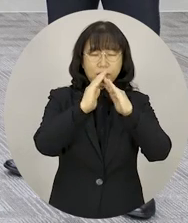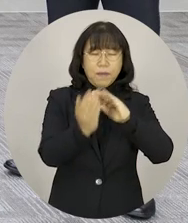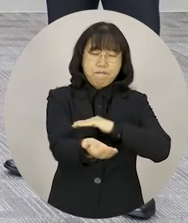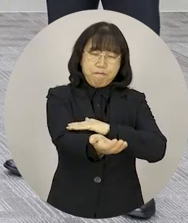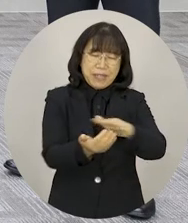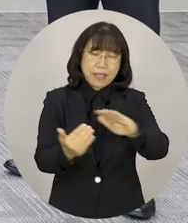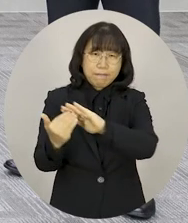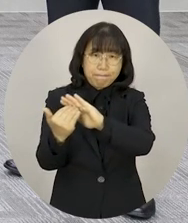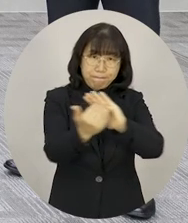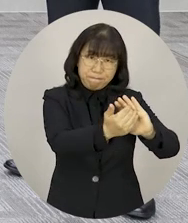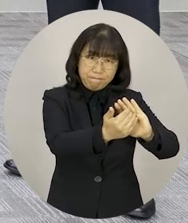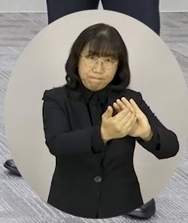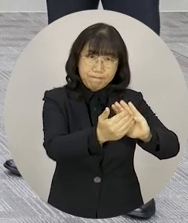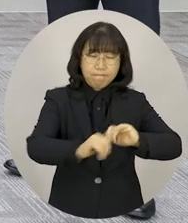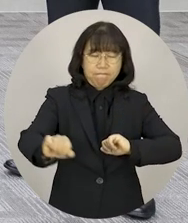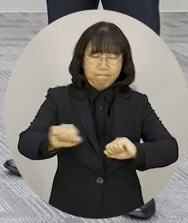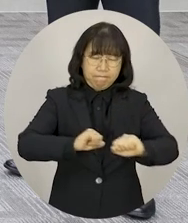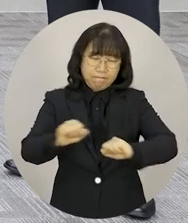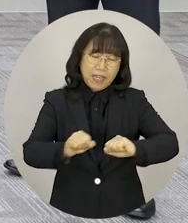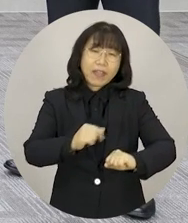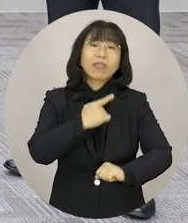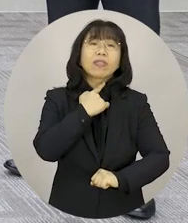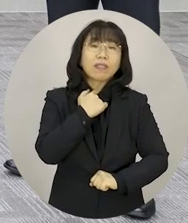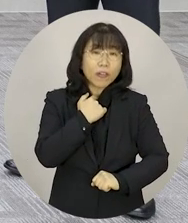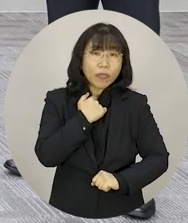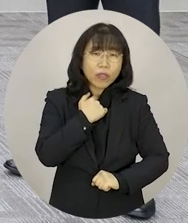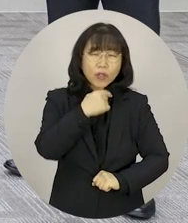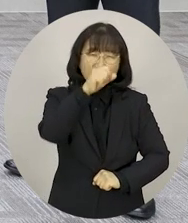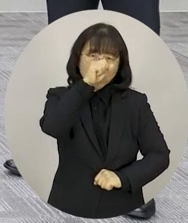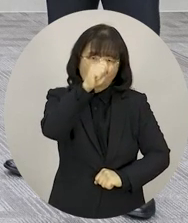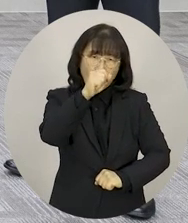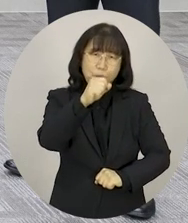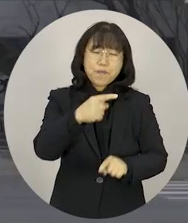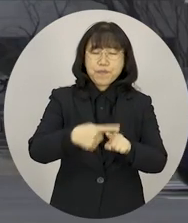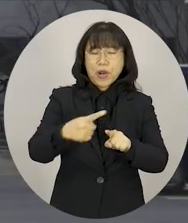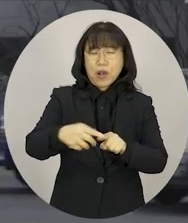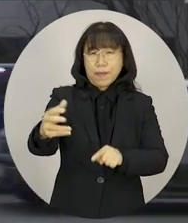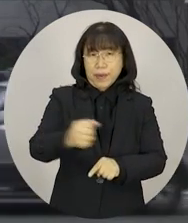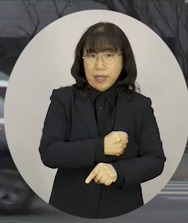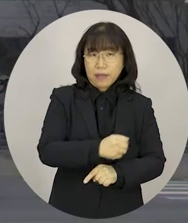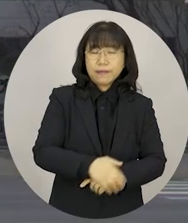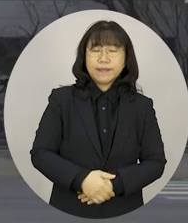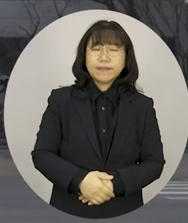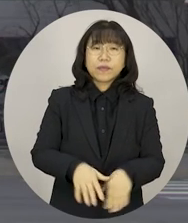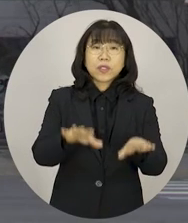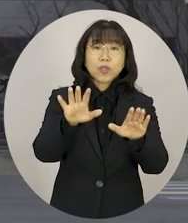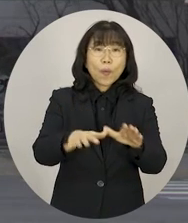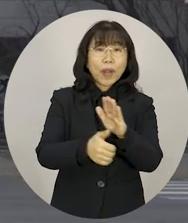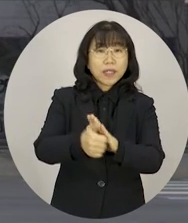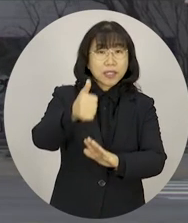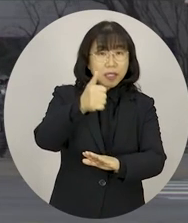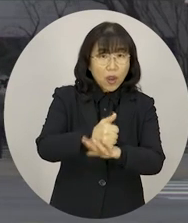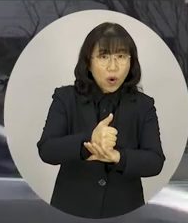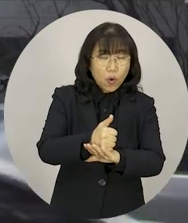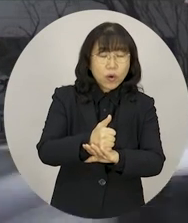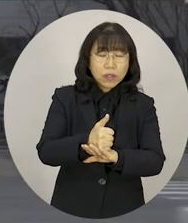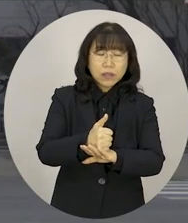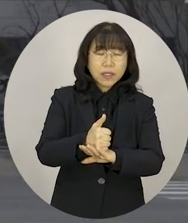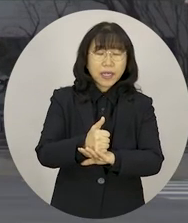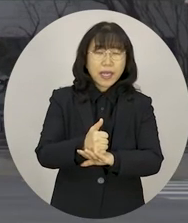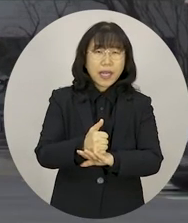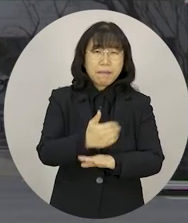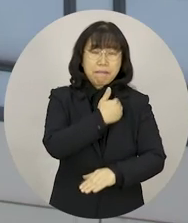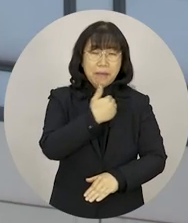선제적으로 대응하는 등 적극적인 행정을 펼친 점에서 좋은 평가를 받았습니다. 강서구는 이번 성과에 그치지